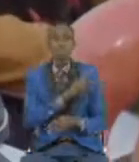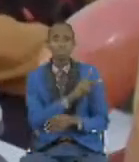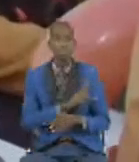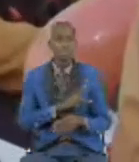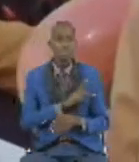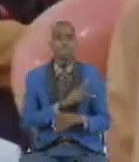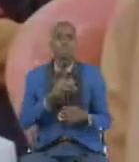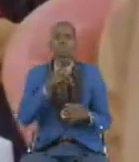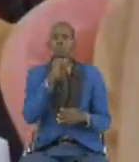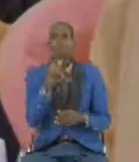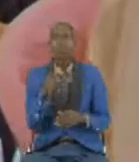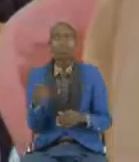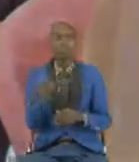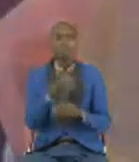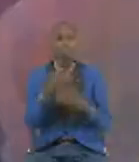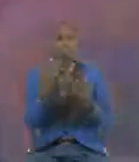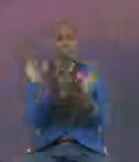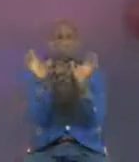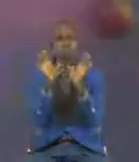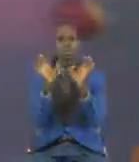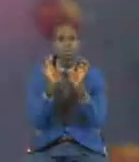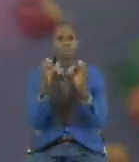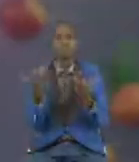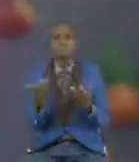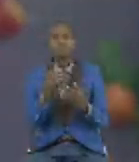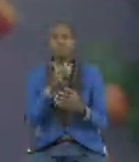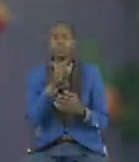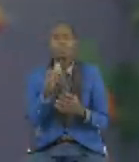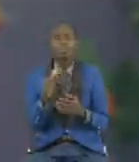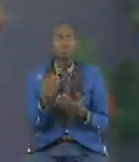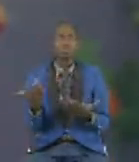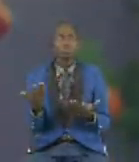pas leur diplôme, ce n'était pas